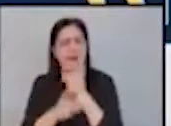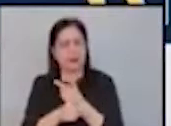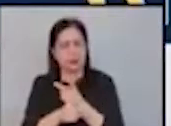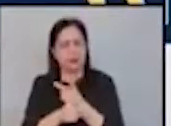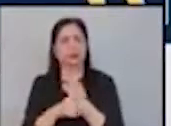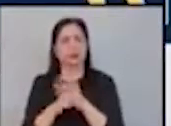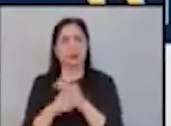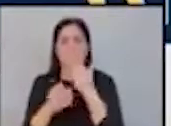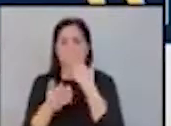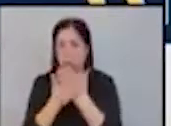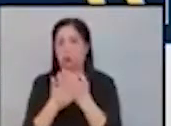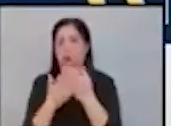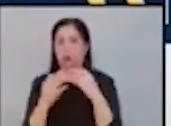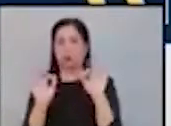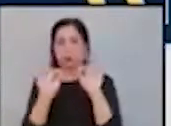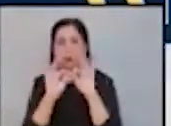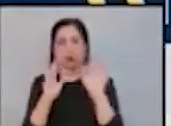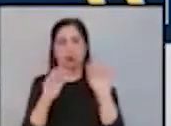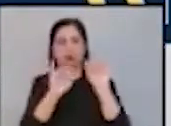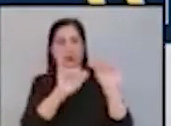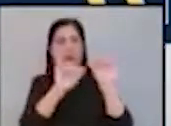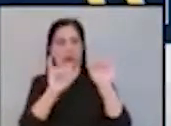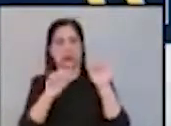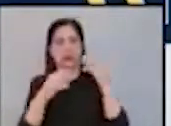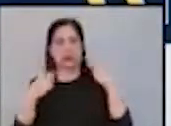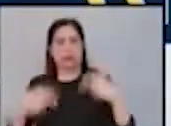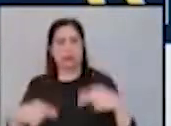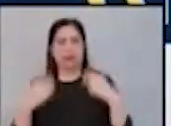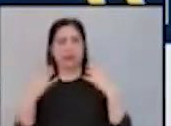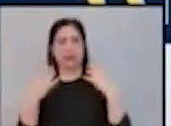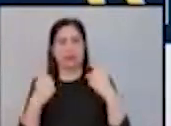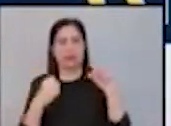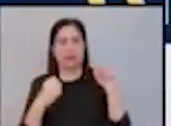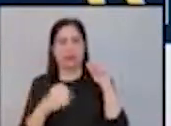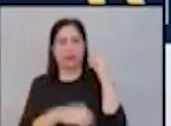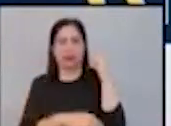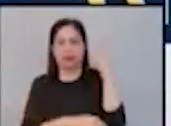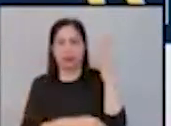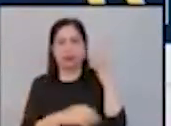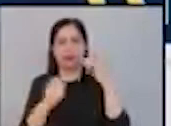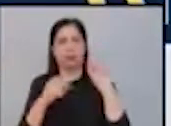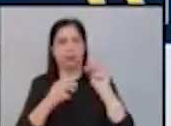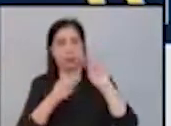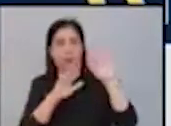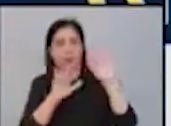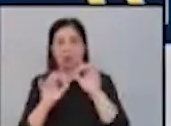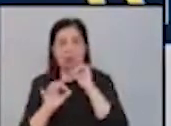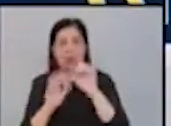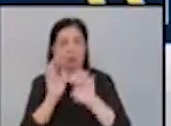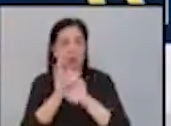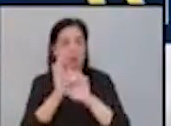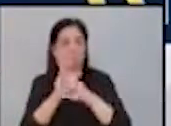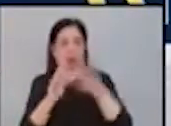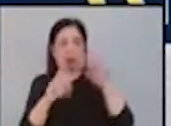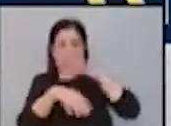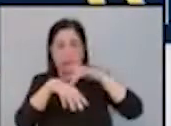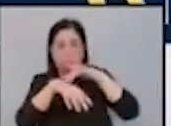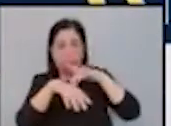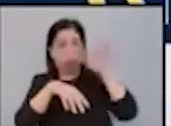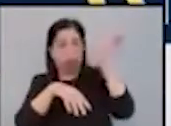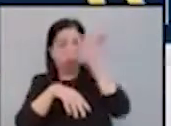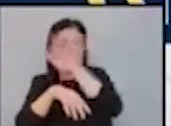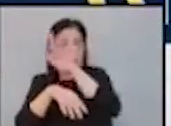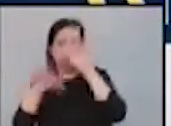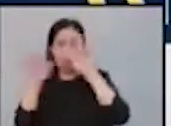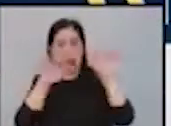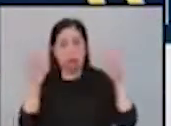po, kumbaga yung ating bundok na Sierra Madre kasi kapag hindi po, for example, kalbo na po yung bundok po natin. So,